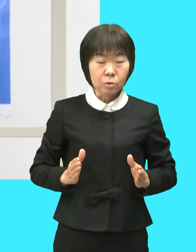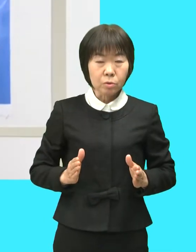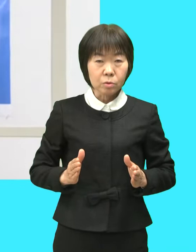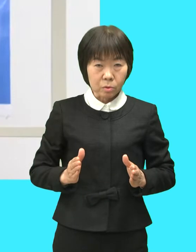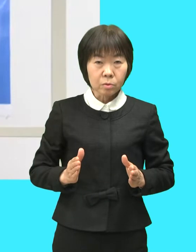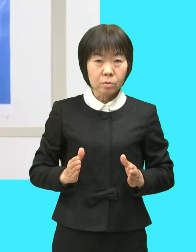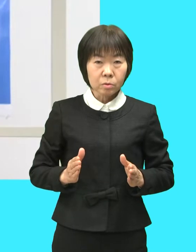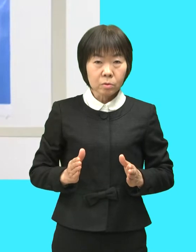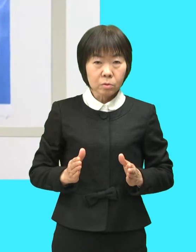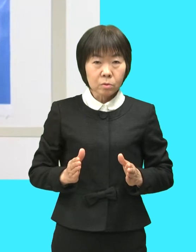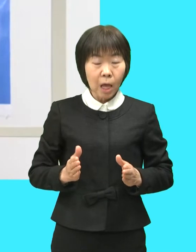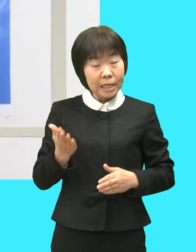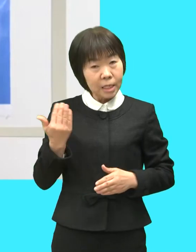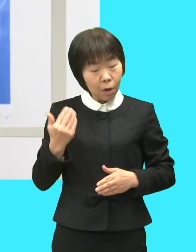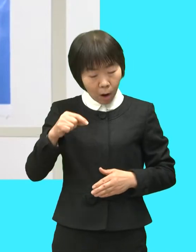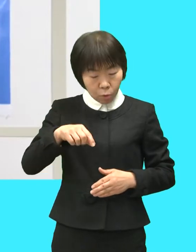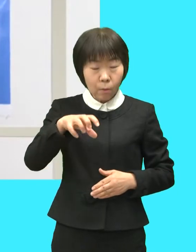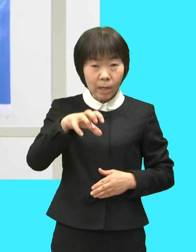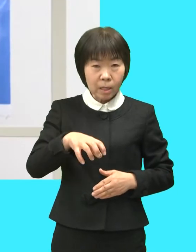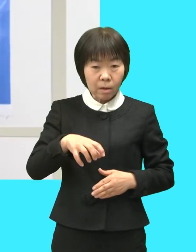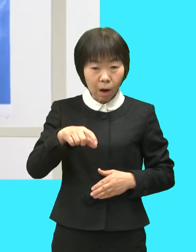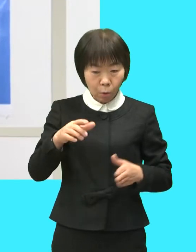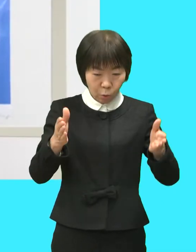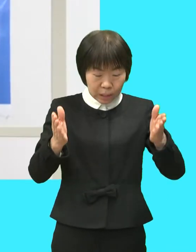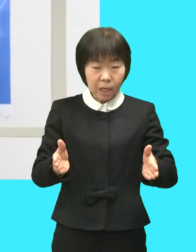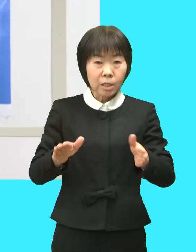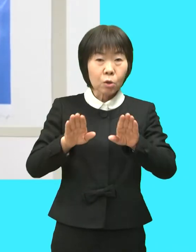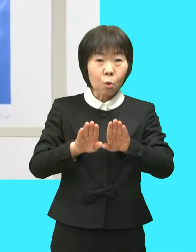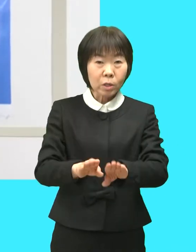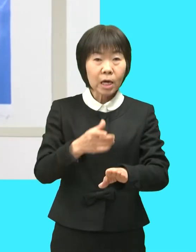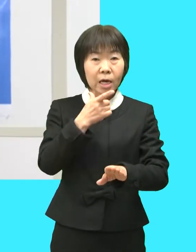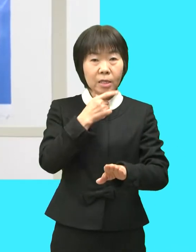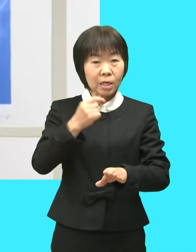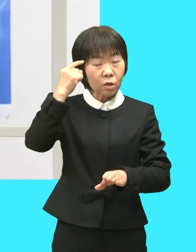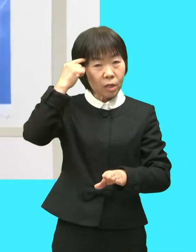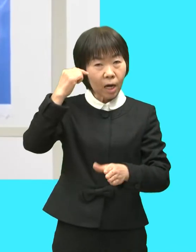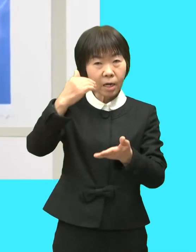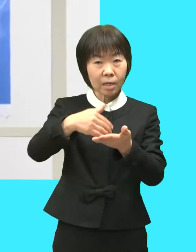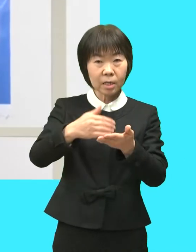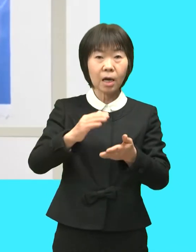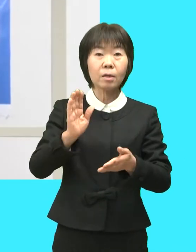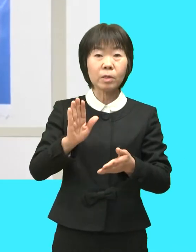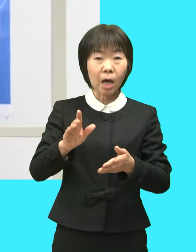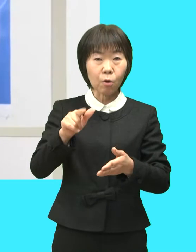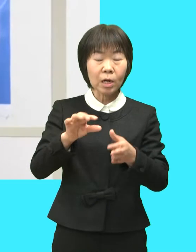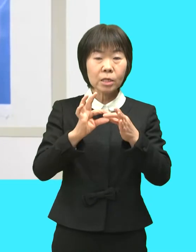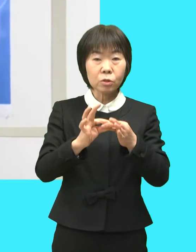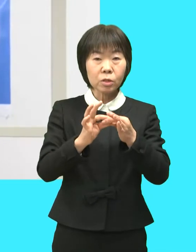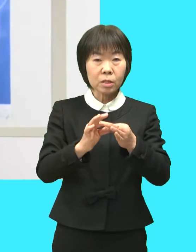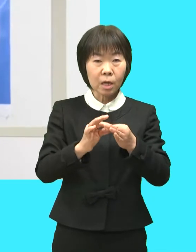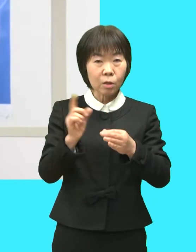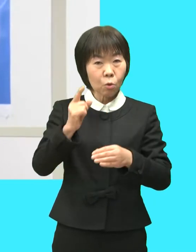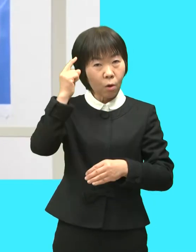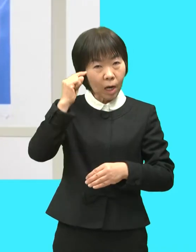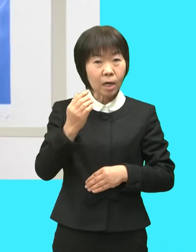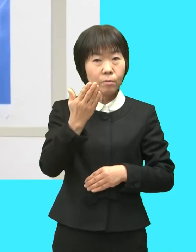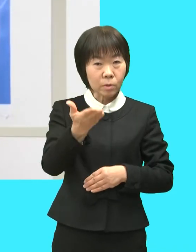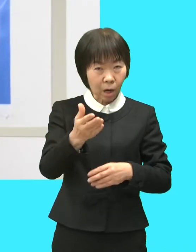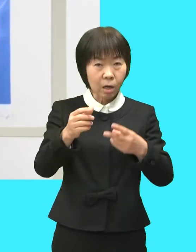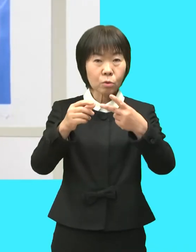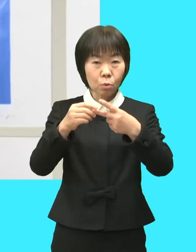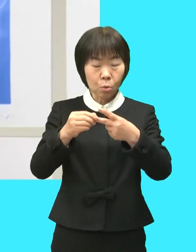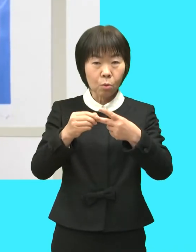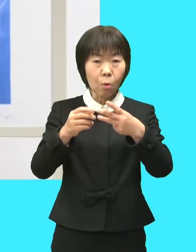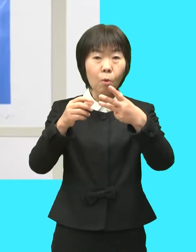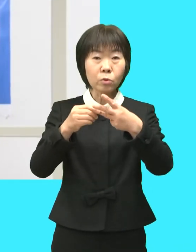ではこの期間に何としても抑えたいというような、お考えでしたけれどもそれについて今現状どういうふうに考えてらっしゃるのか、